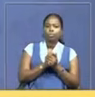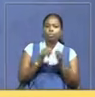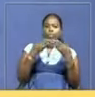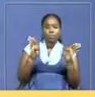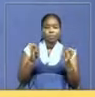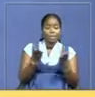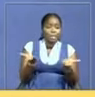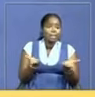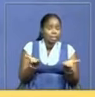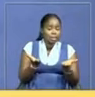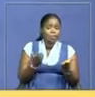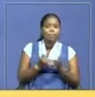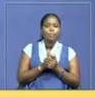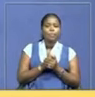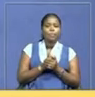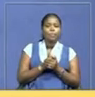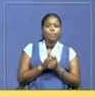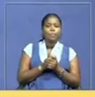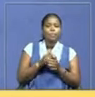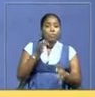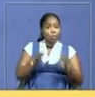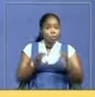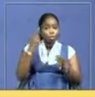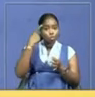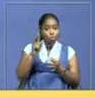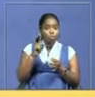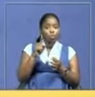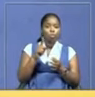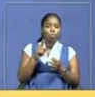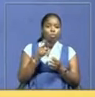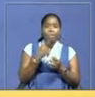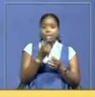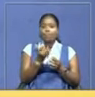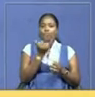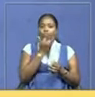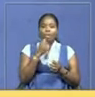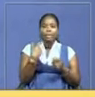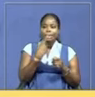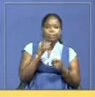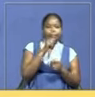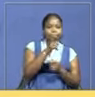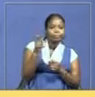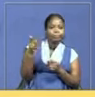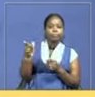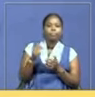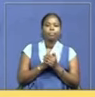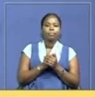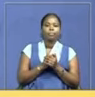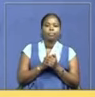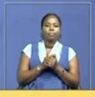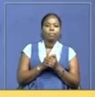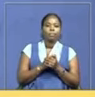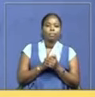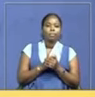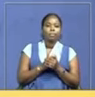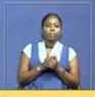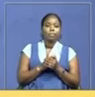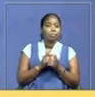procès en Inquisition pour désigner un ou des coupables à jeter aux Ortis il est plutôt